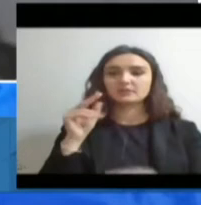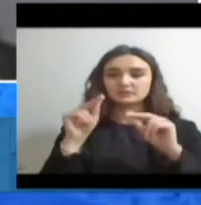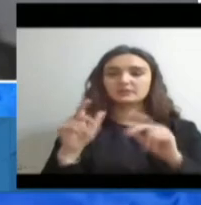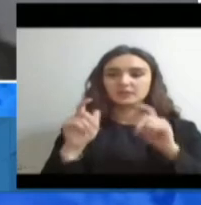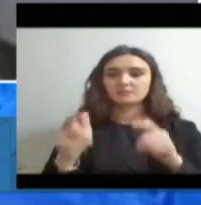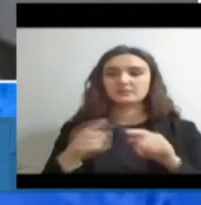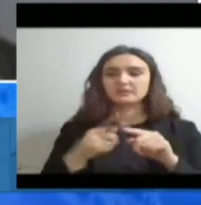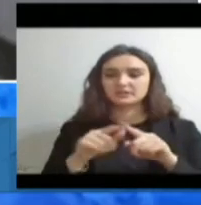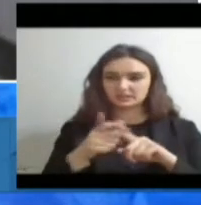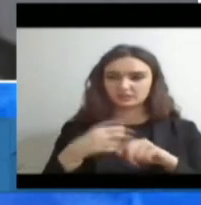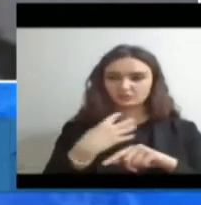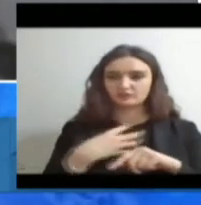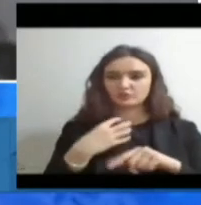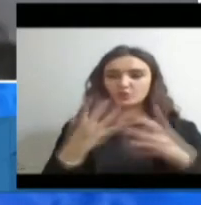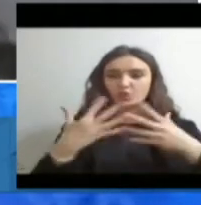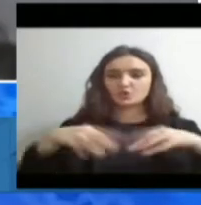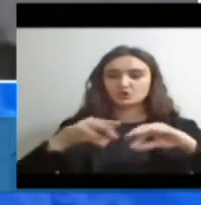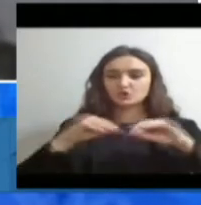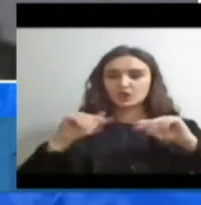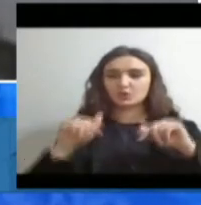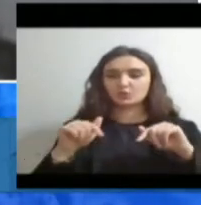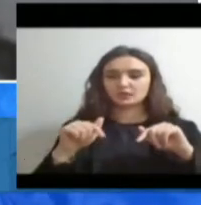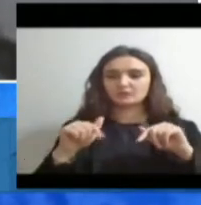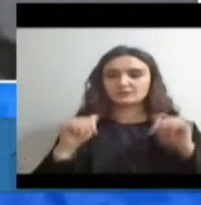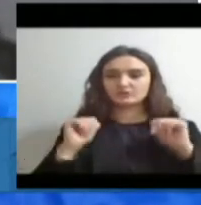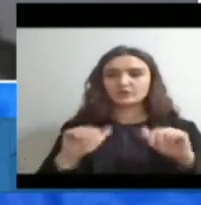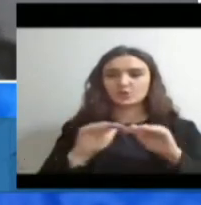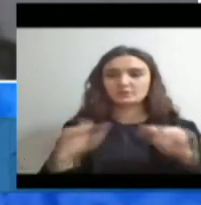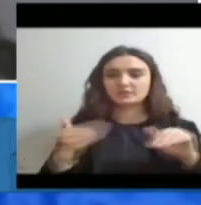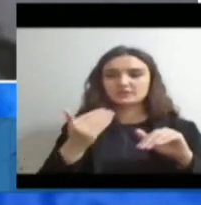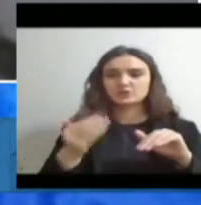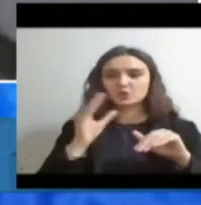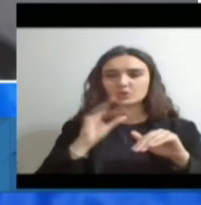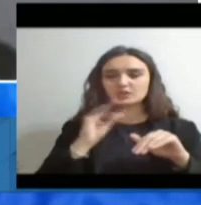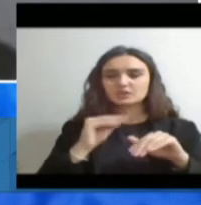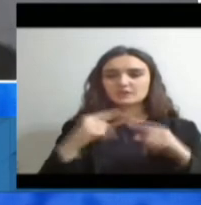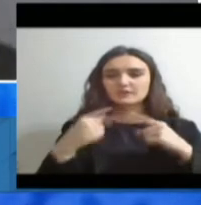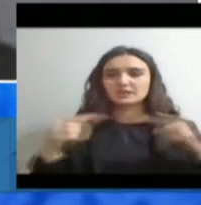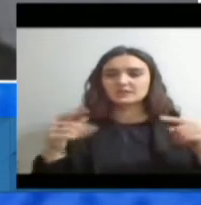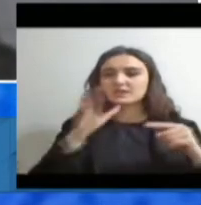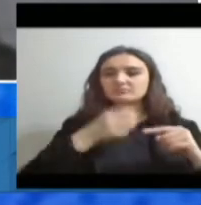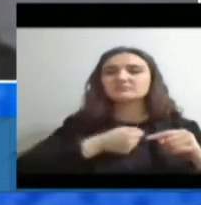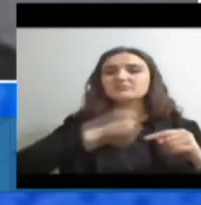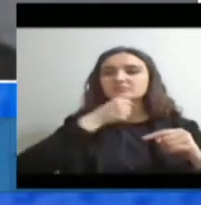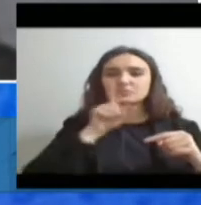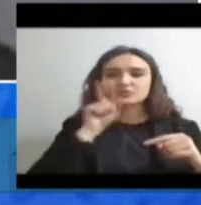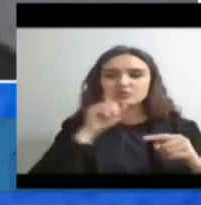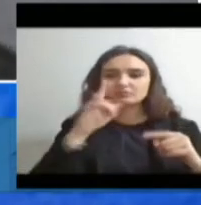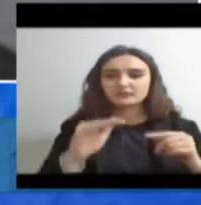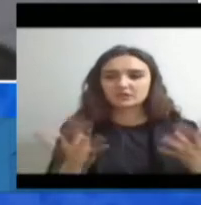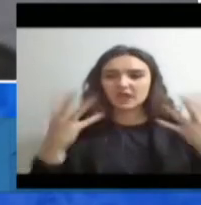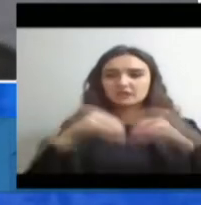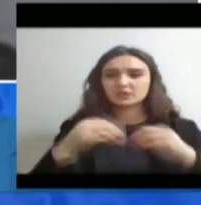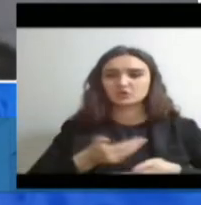ძალიან მნიშვნელოვანია ოჯახური მშვიდობისათვის, როდესაც სხვადასხვა თაობის ადამიანი არის ერთად. ხშირ